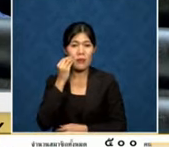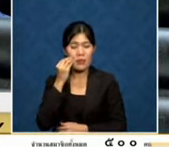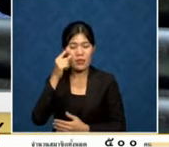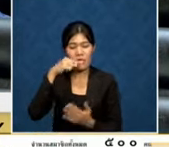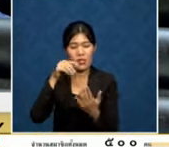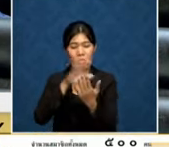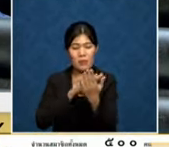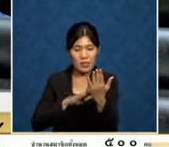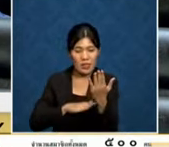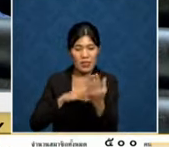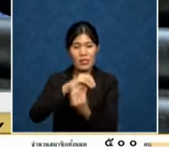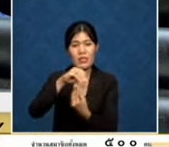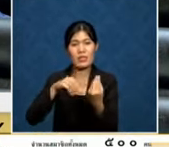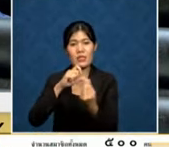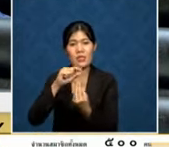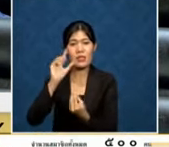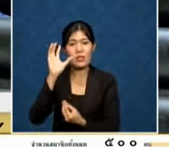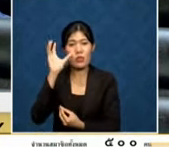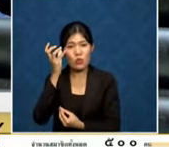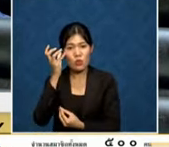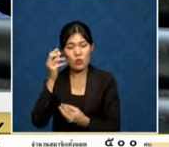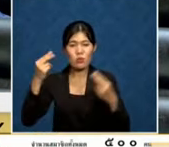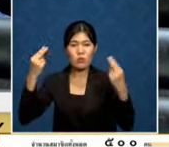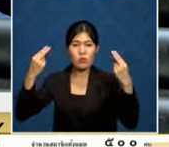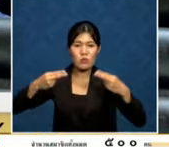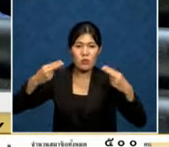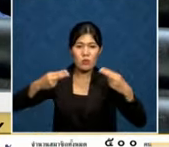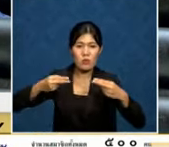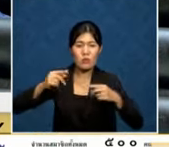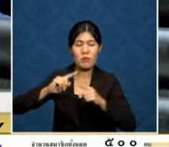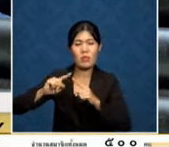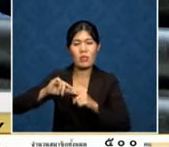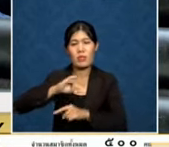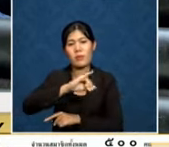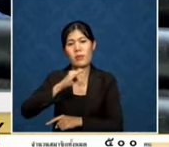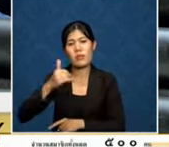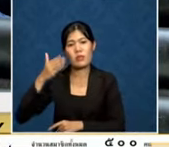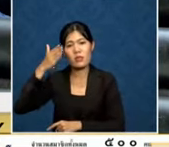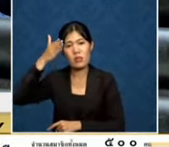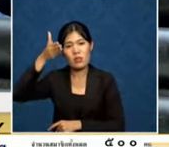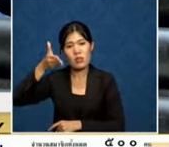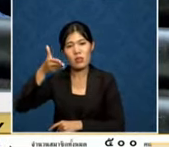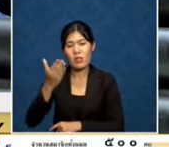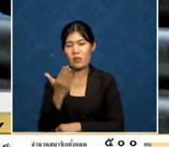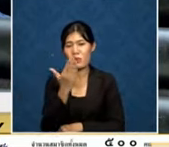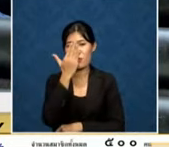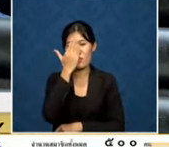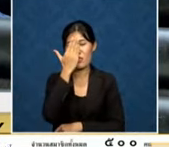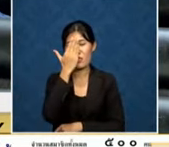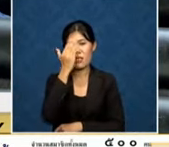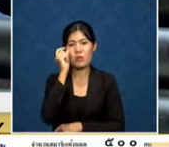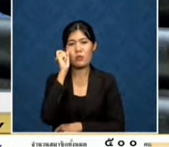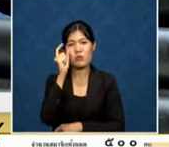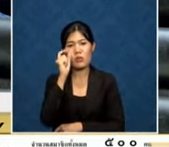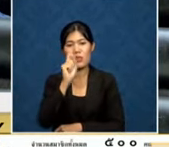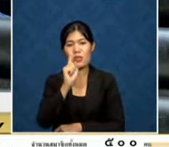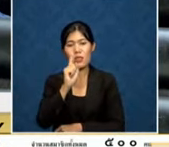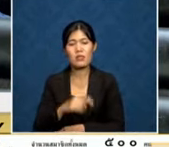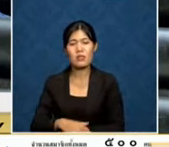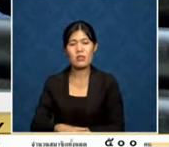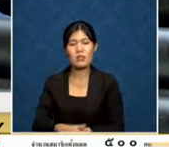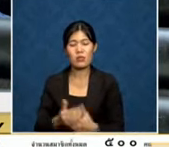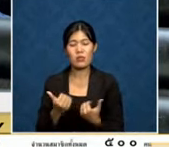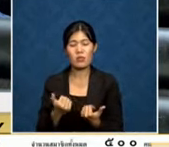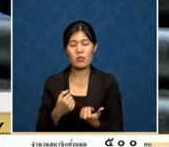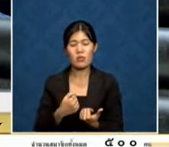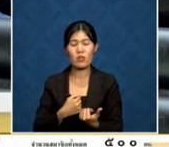ไปไม่ว่าจะเป็นในเรื่องของสงครามมันจะมีเรื่องวิกฤตมันจะมีเรื่องที่ไม่คาดคิดเกิดขึ้นเราจะไม่มี